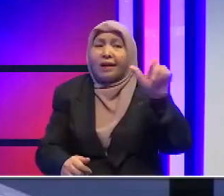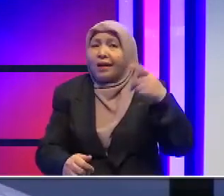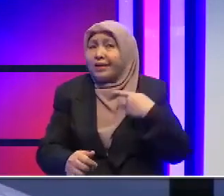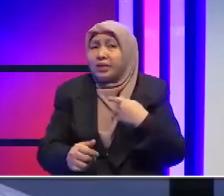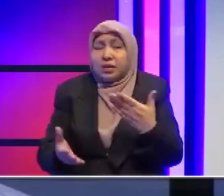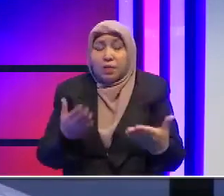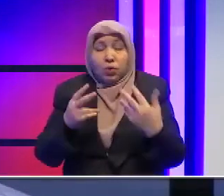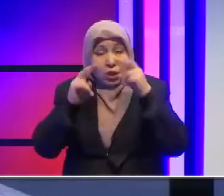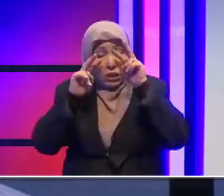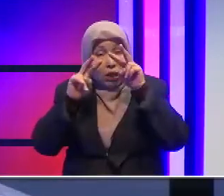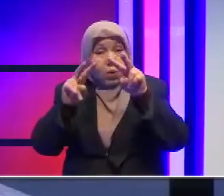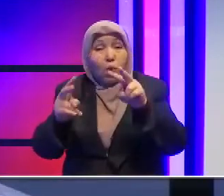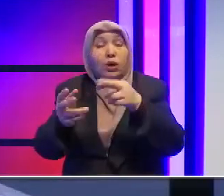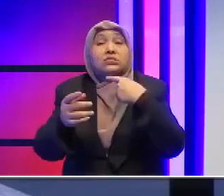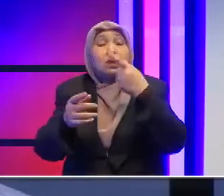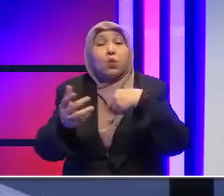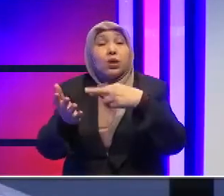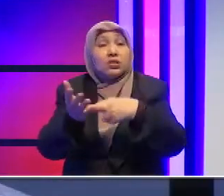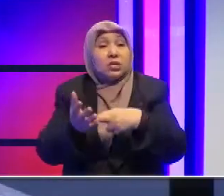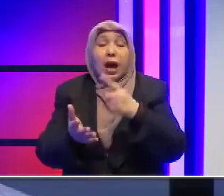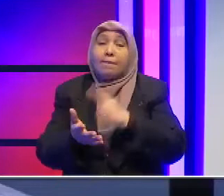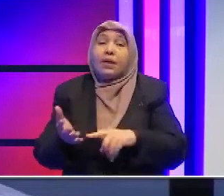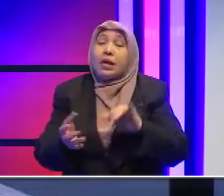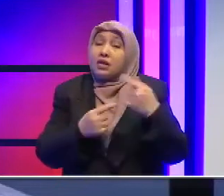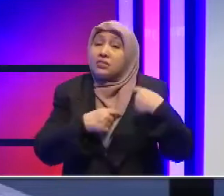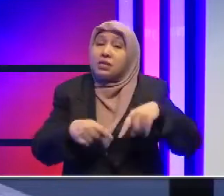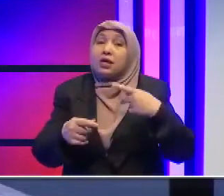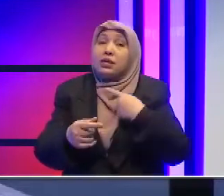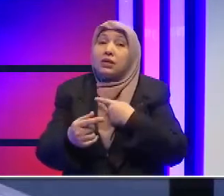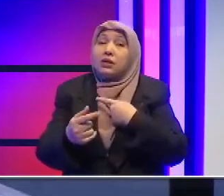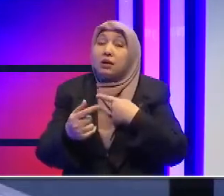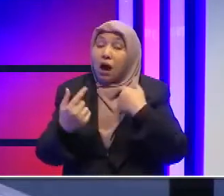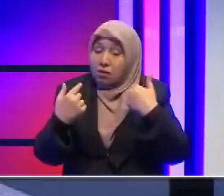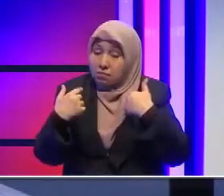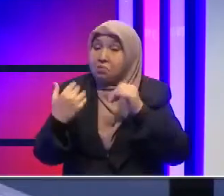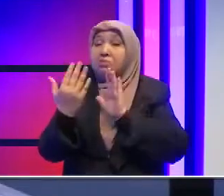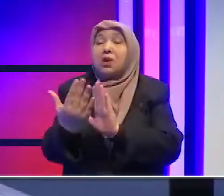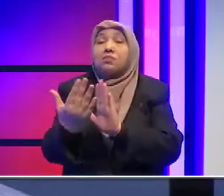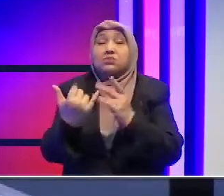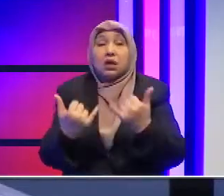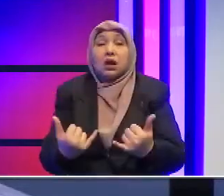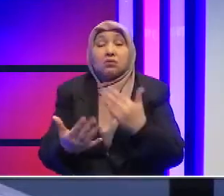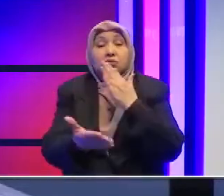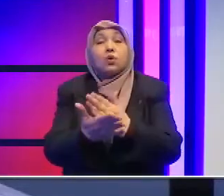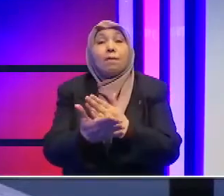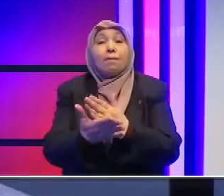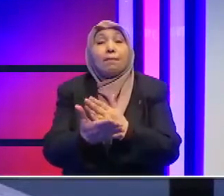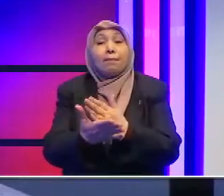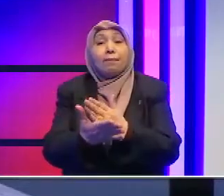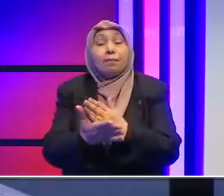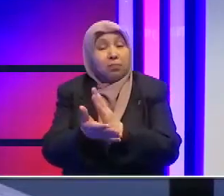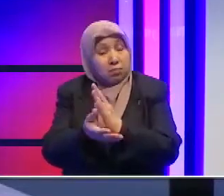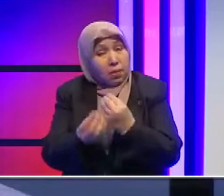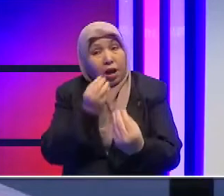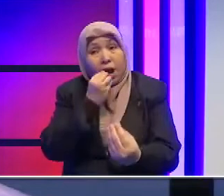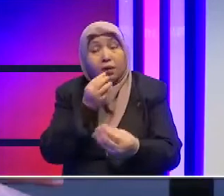mungkin melihat bila sebutkan rezeki ianya melibatkan apa yang sedang kita hadap sekarang dan ianya terhenti segitu saja.